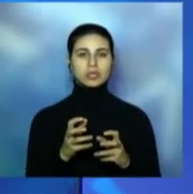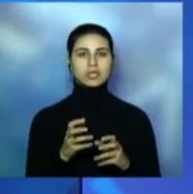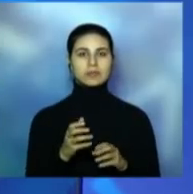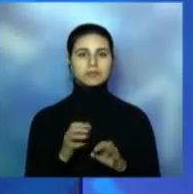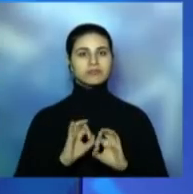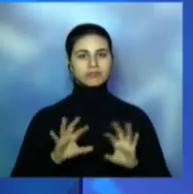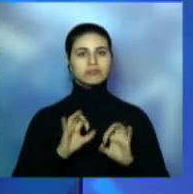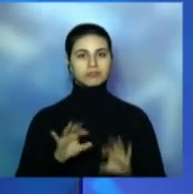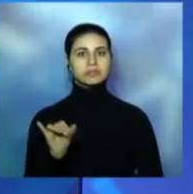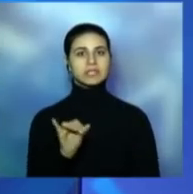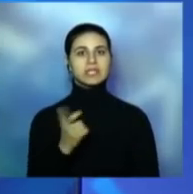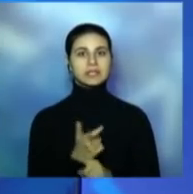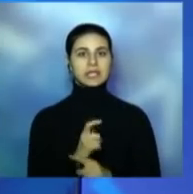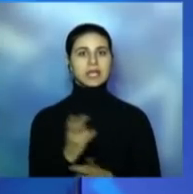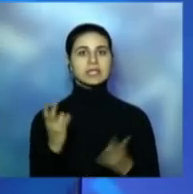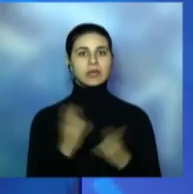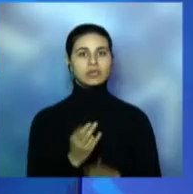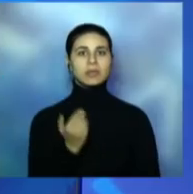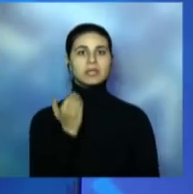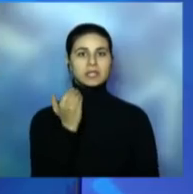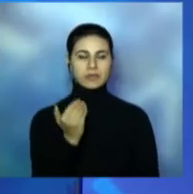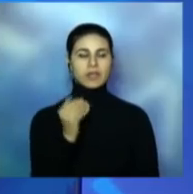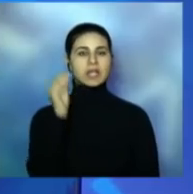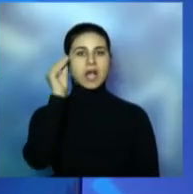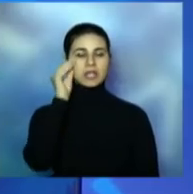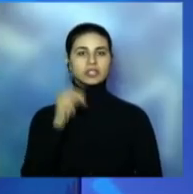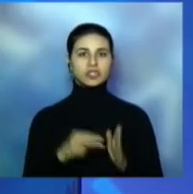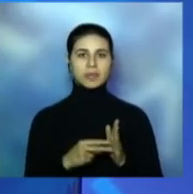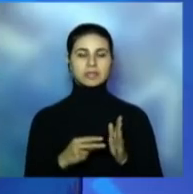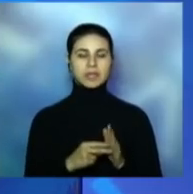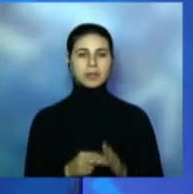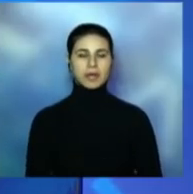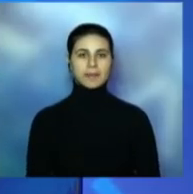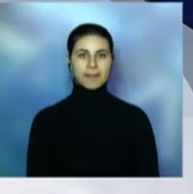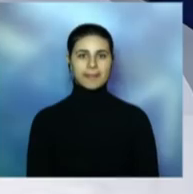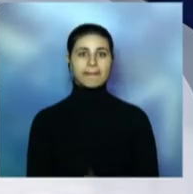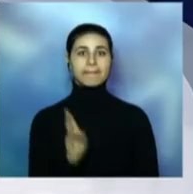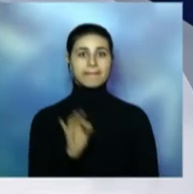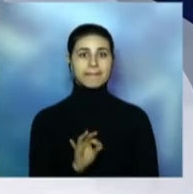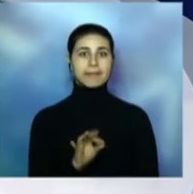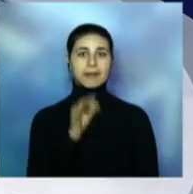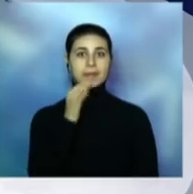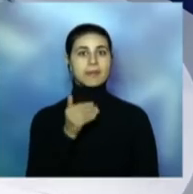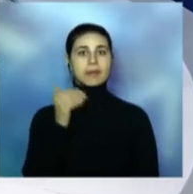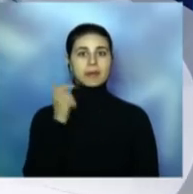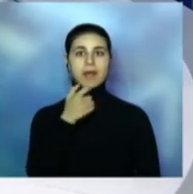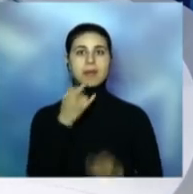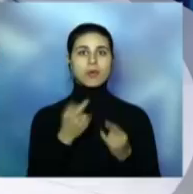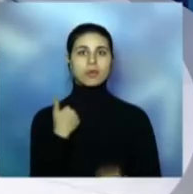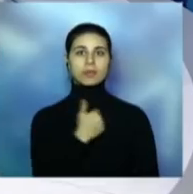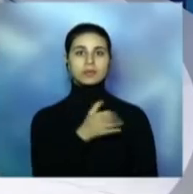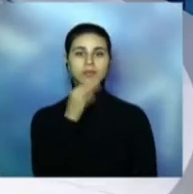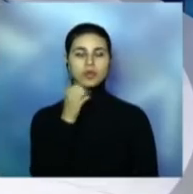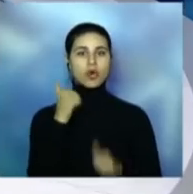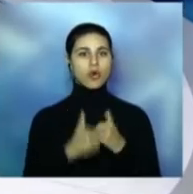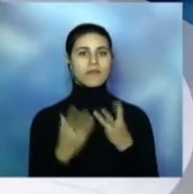ჩვენი გადაცემისა, სადაც ძალიან დაგვჭირდება თქვენი აზრი, შეფასება. მაგრამ მანამდე მაყურებელს უნდა უთხრა, რომ